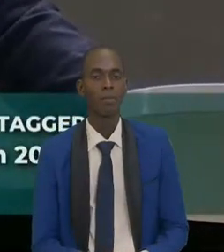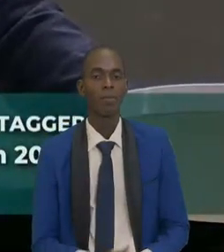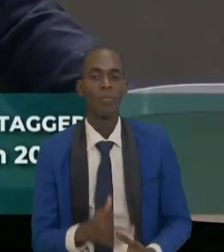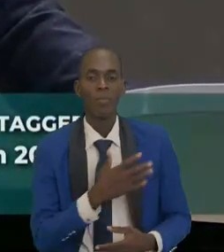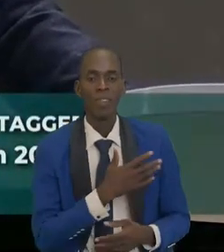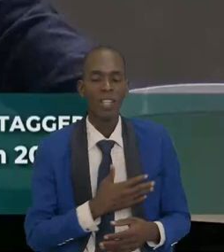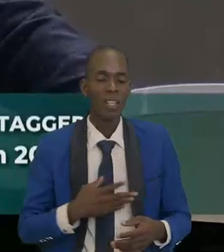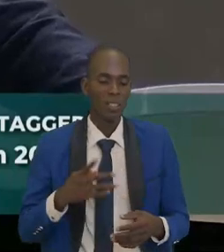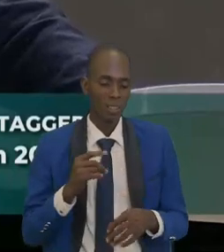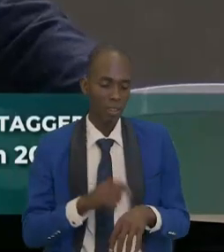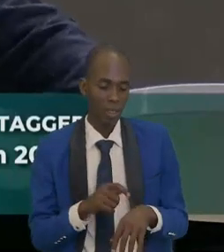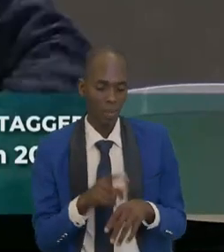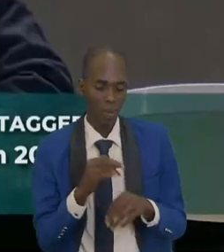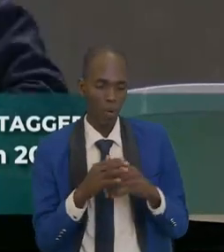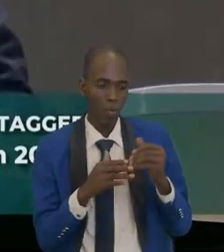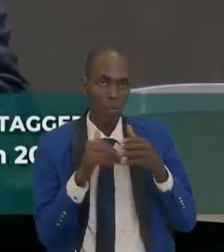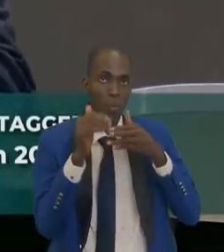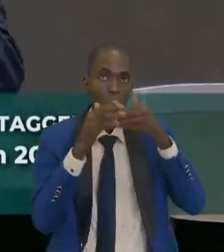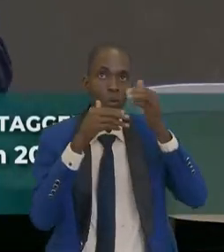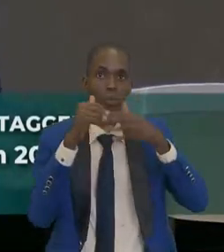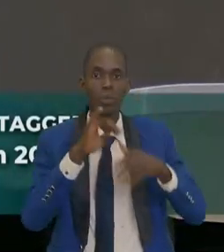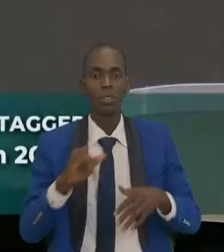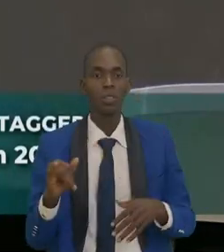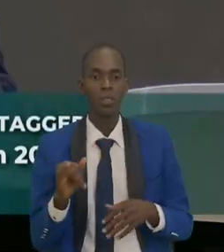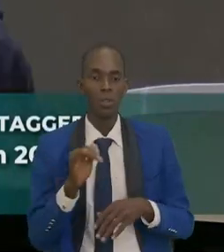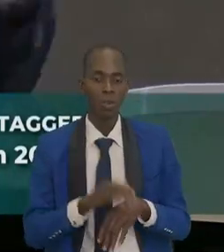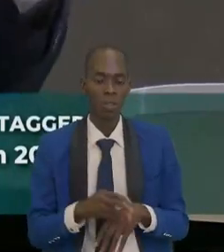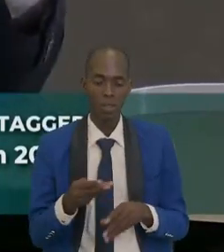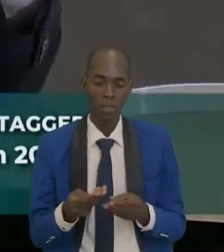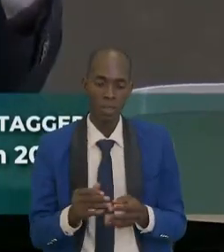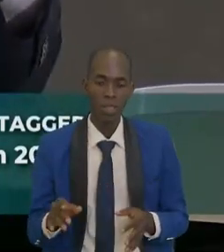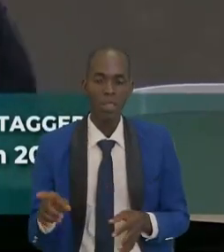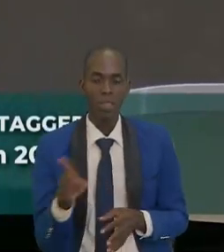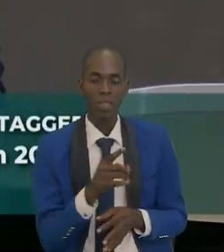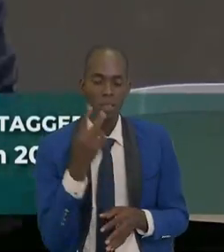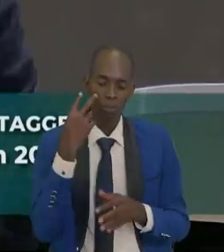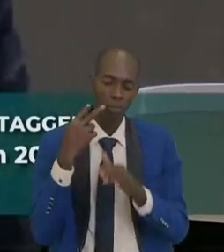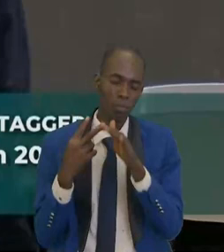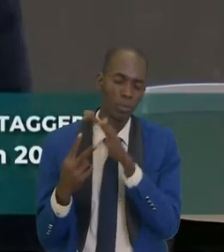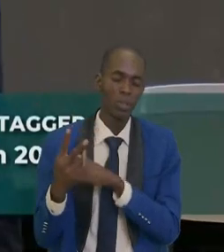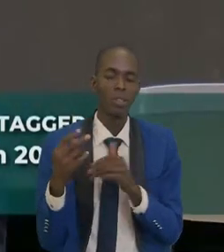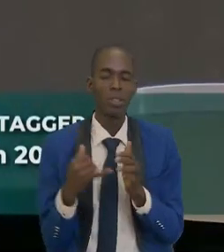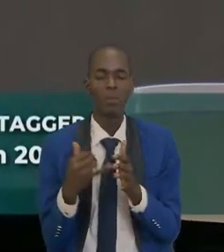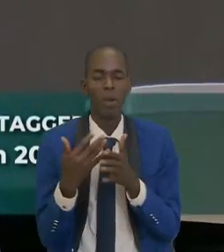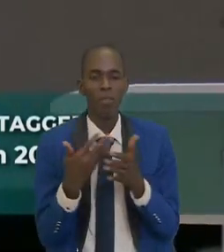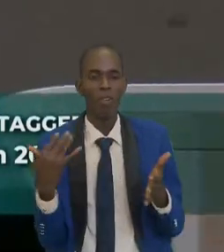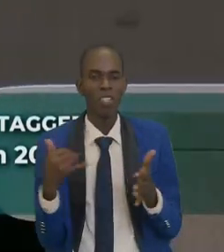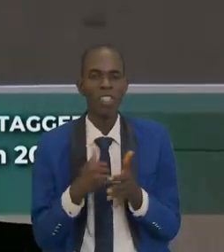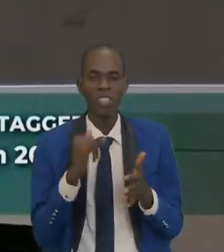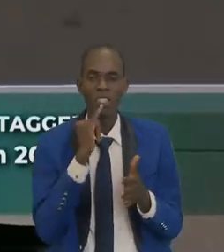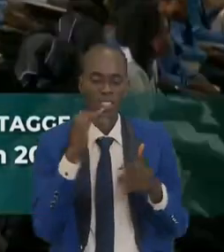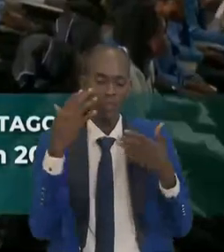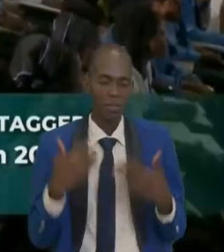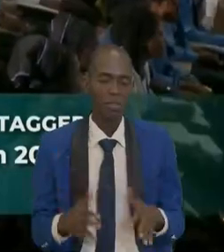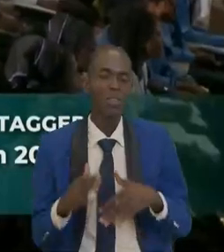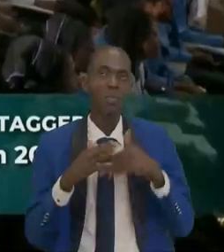Et le type de bâtiment et d'édifice qu'ils vont ériger sur le terrain, ils le voient avant que la